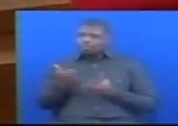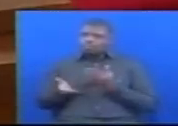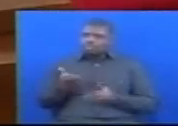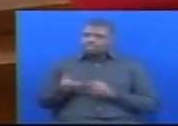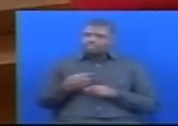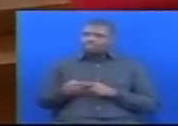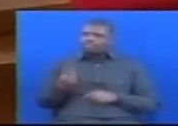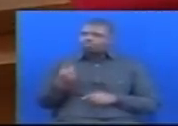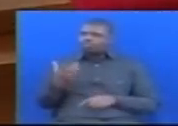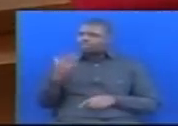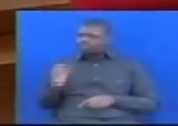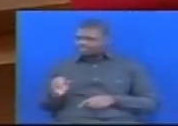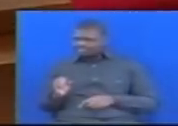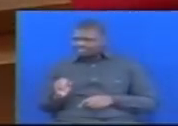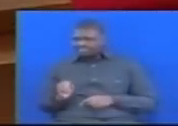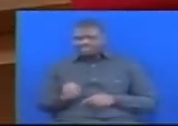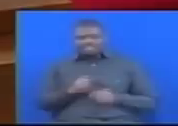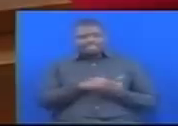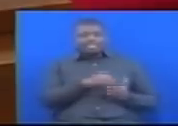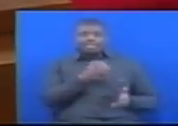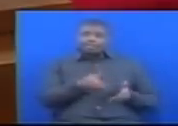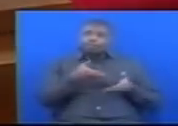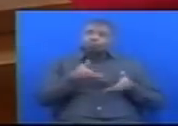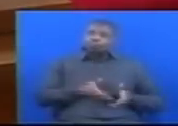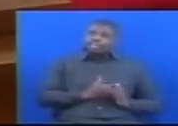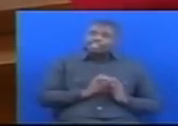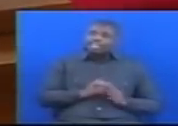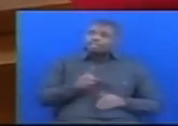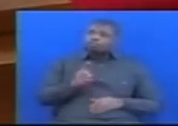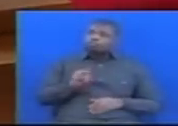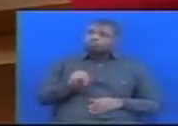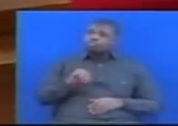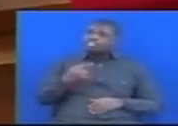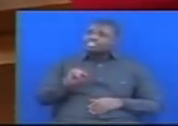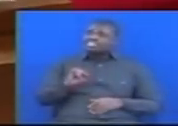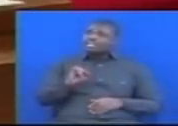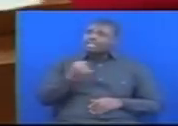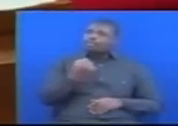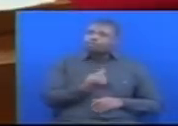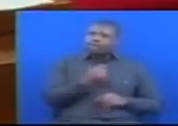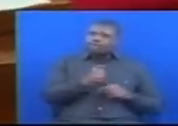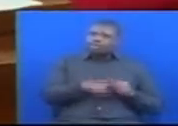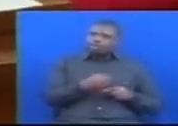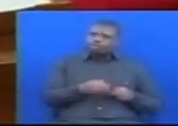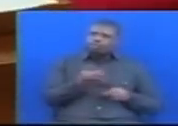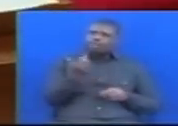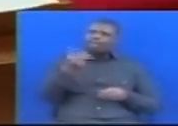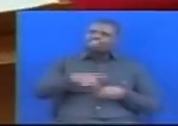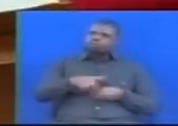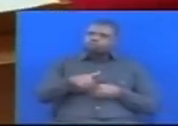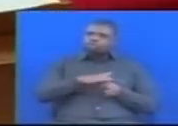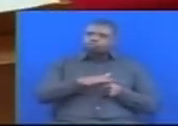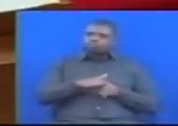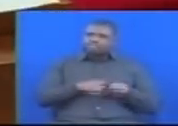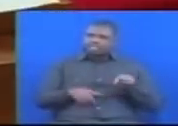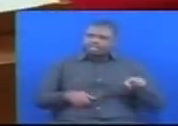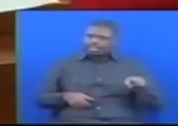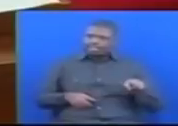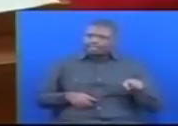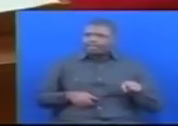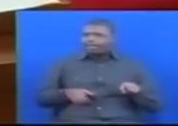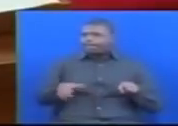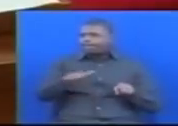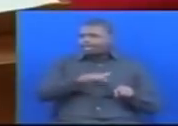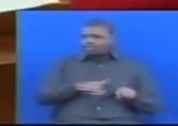shilingi 150. Gharama ya kuzalisha unit moja kwa mitambo inayotumia mafuta ya diesel